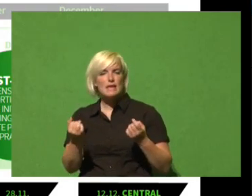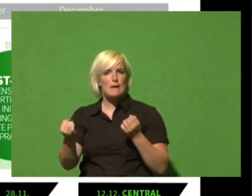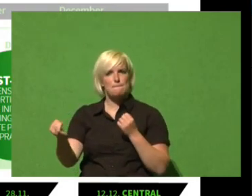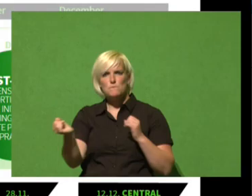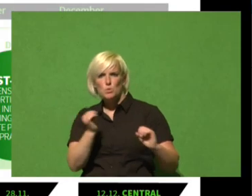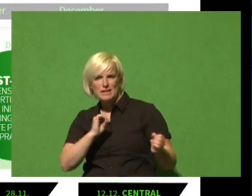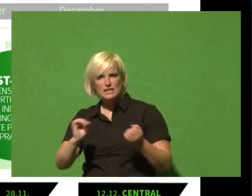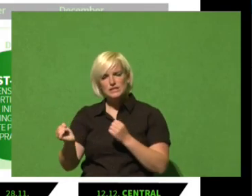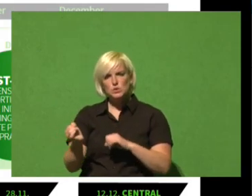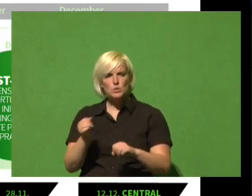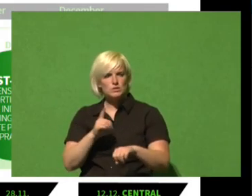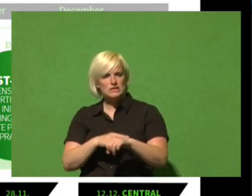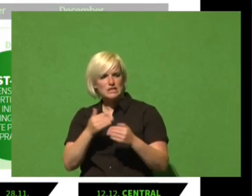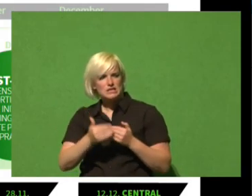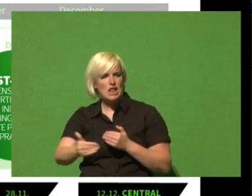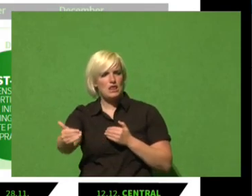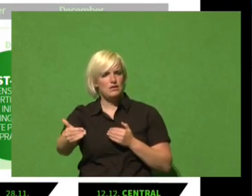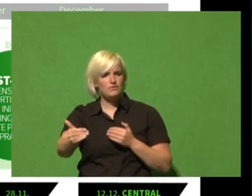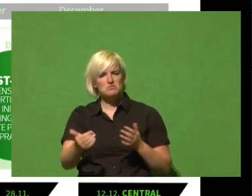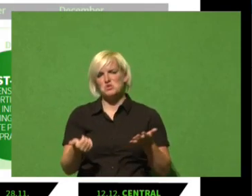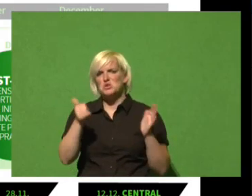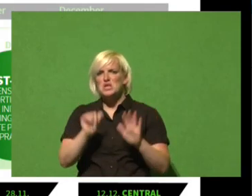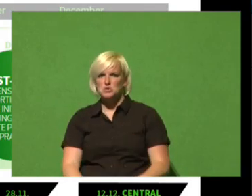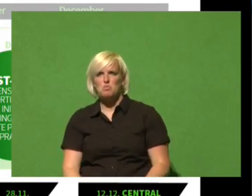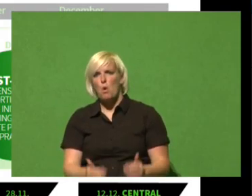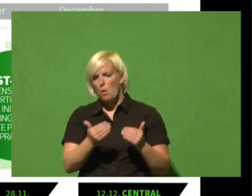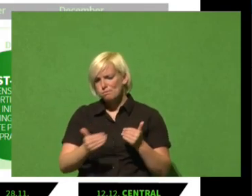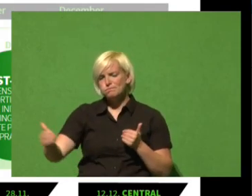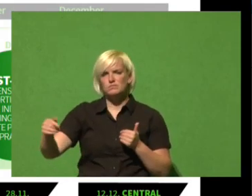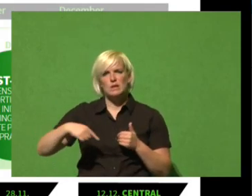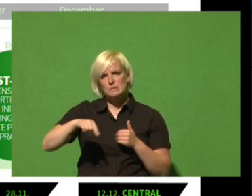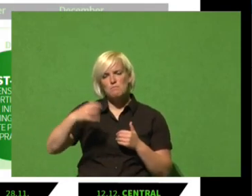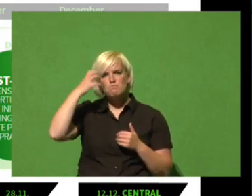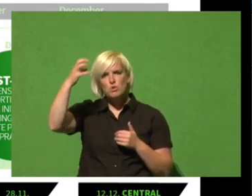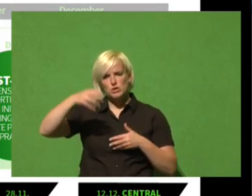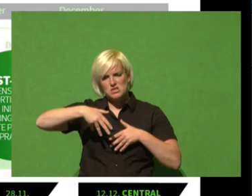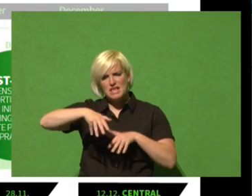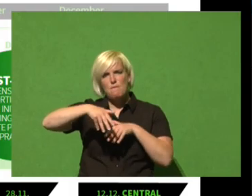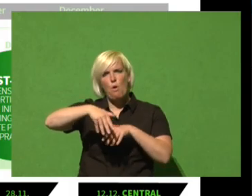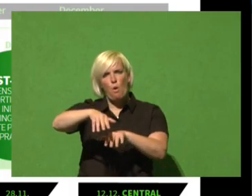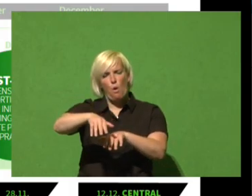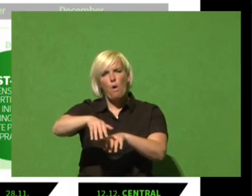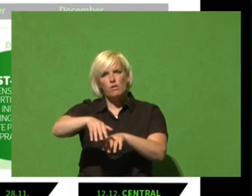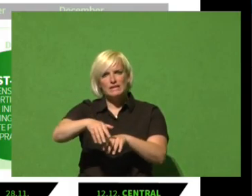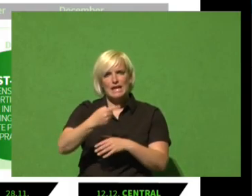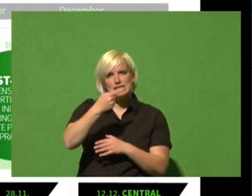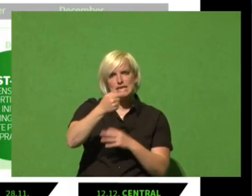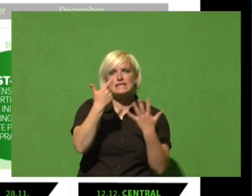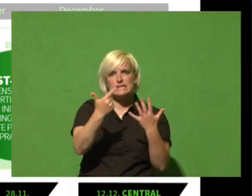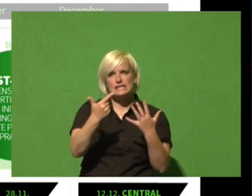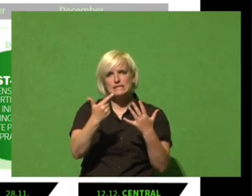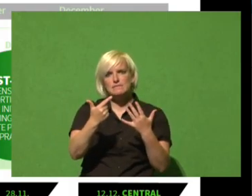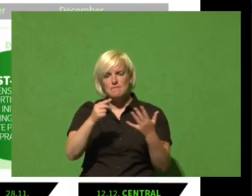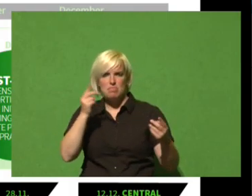Mobilisierungszeitskala der nächsten 6 Monate. Das beginnt jetzt mit der Demonstration in München beim G7-Gipfel hier